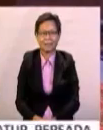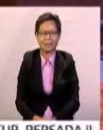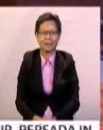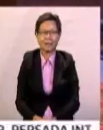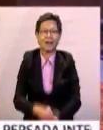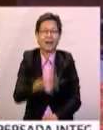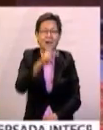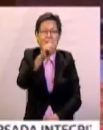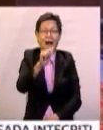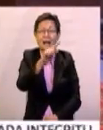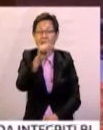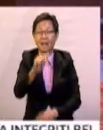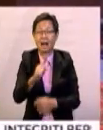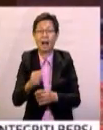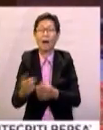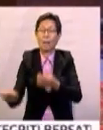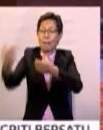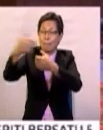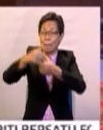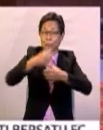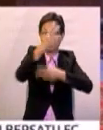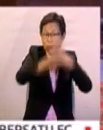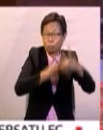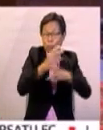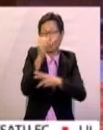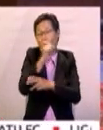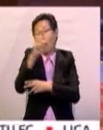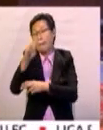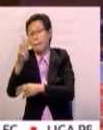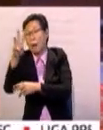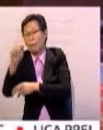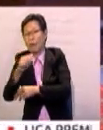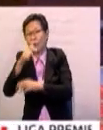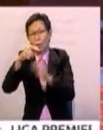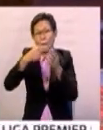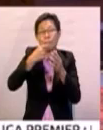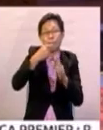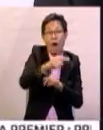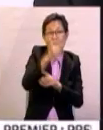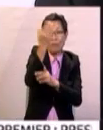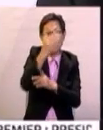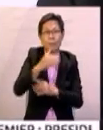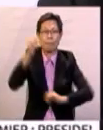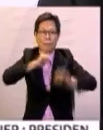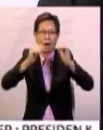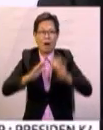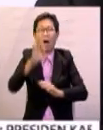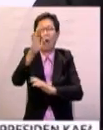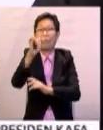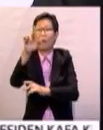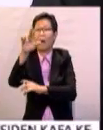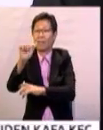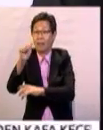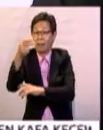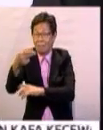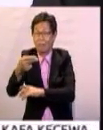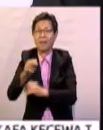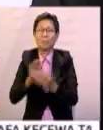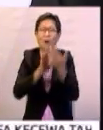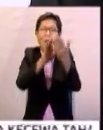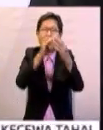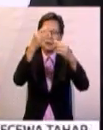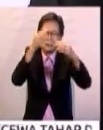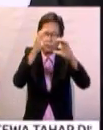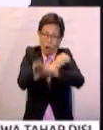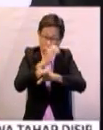Jika Kaza kembali ke dunia nyanyian selepas 35 tahun, Mawi pula mengarahkan filem sulungnya. Pelakon Farah Nabilah juga turut berdepan